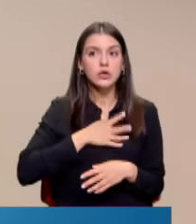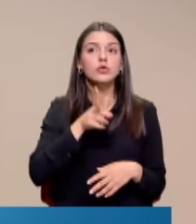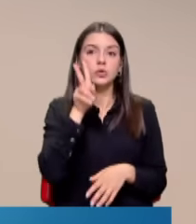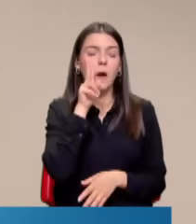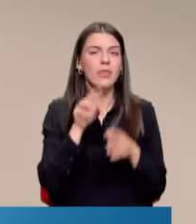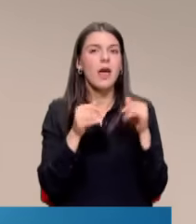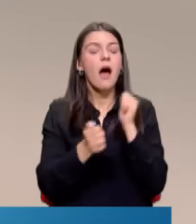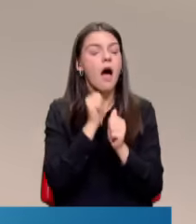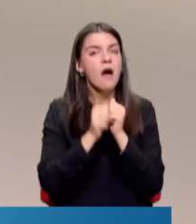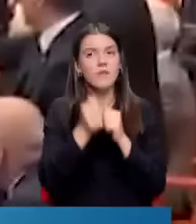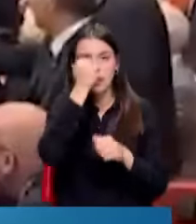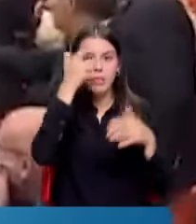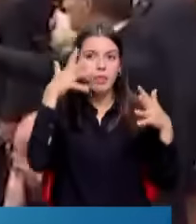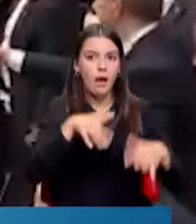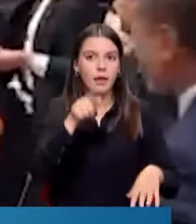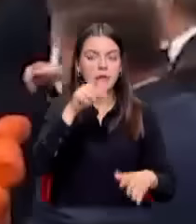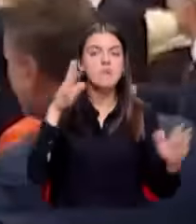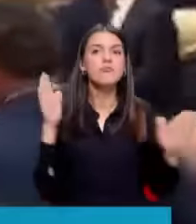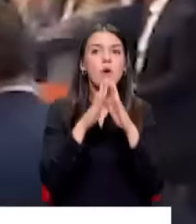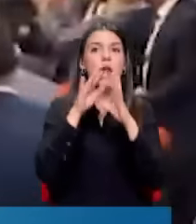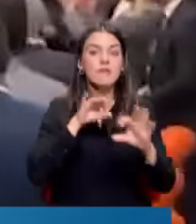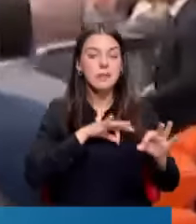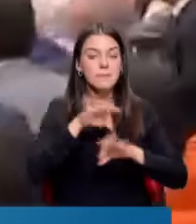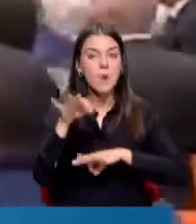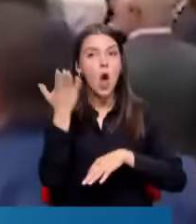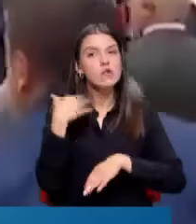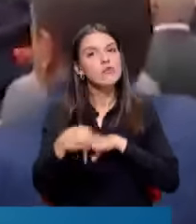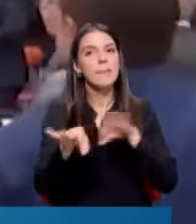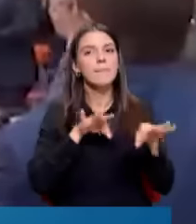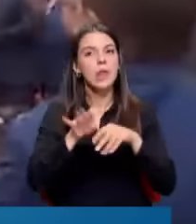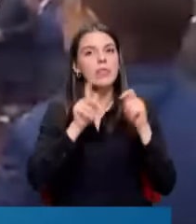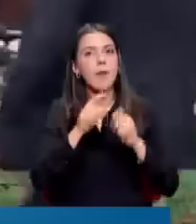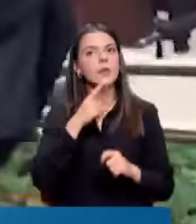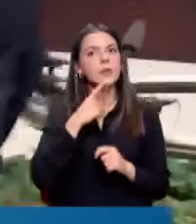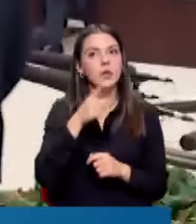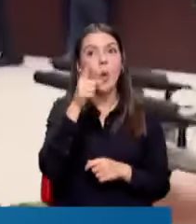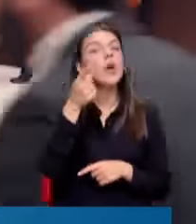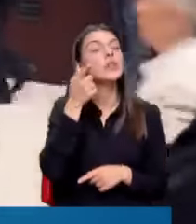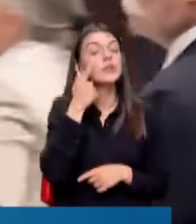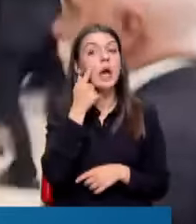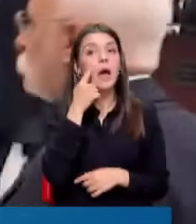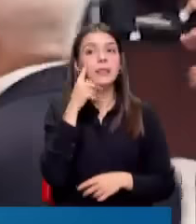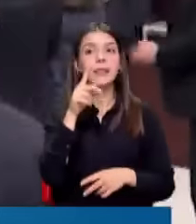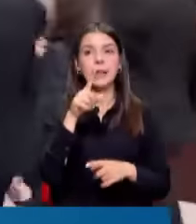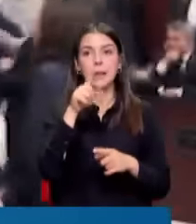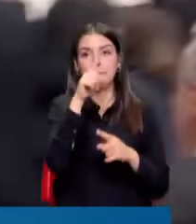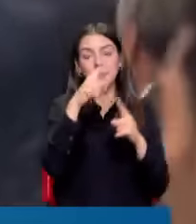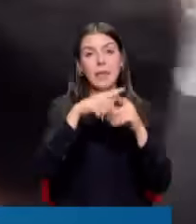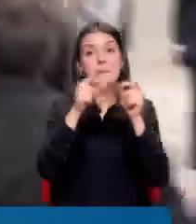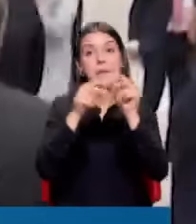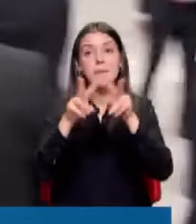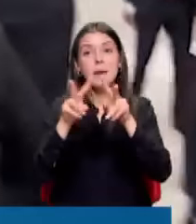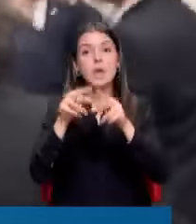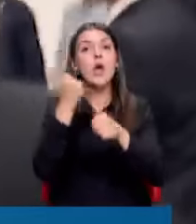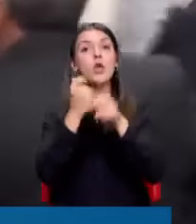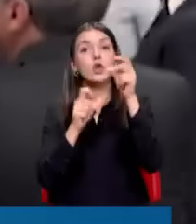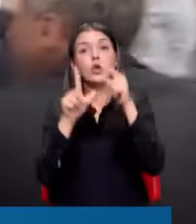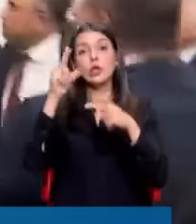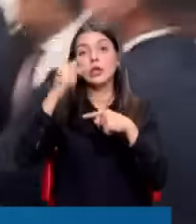aktı mecliste. Muhalefet saldırının önceden planlandığı görüşünde. O anların tanığı Türkiye Büyük Millet Meclisi Başkan Vekili Gülizar Biçer